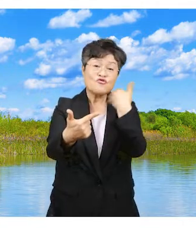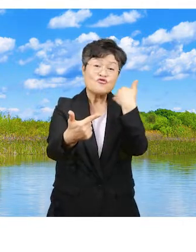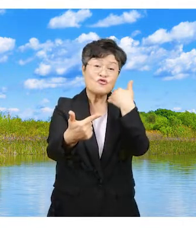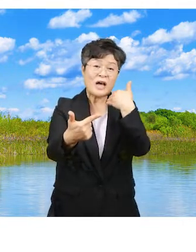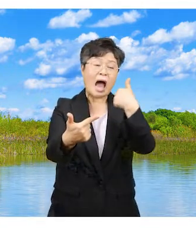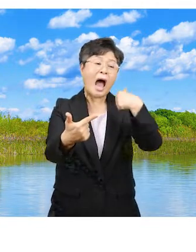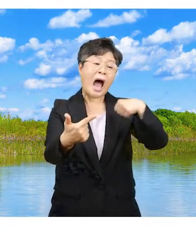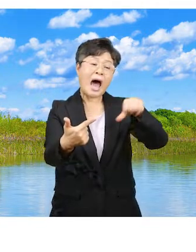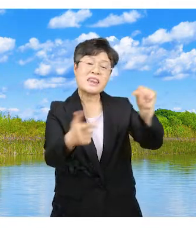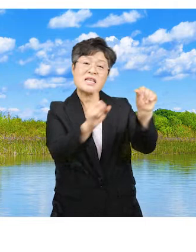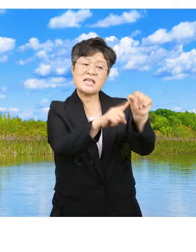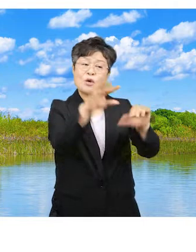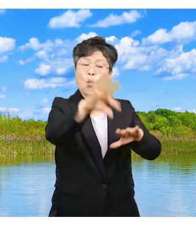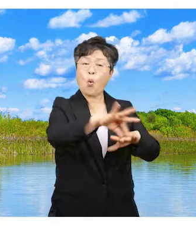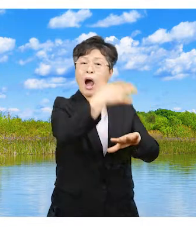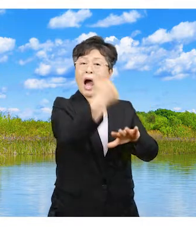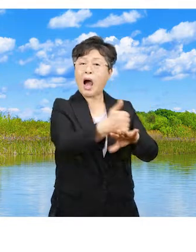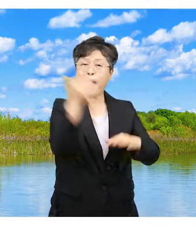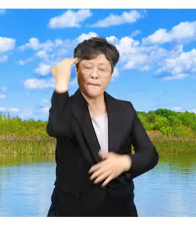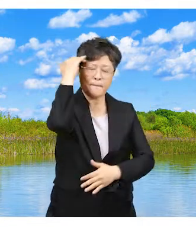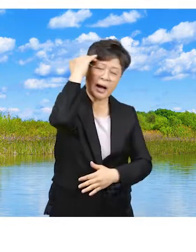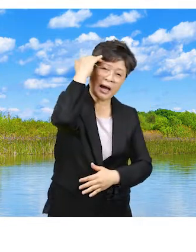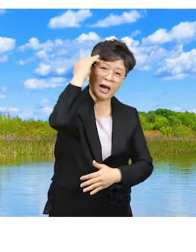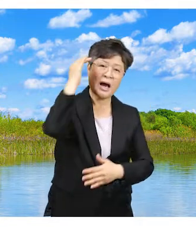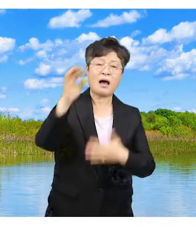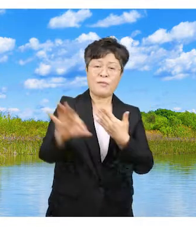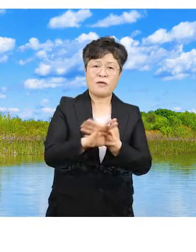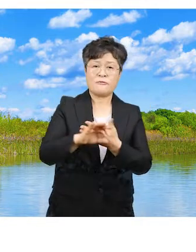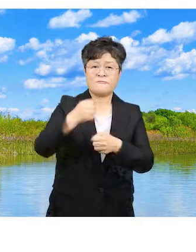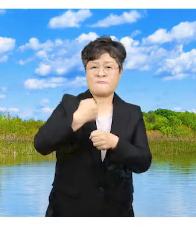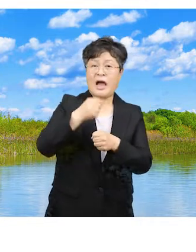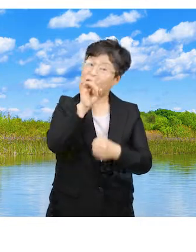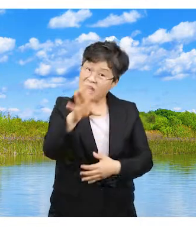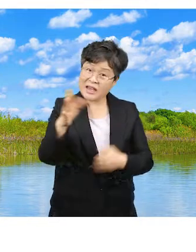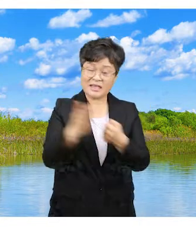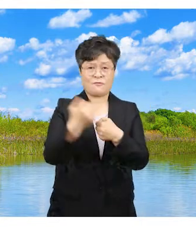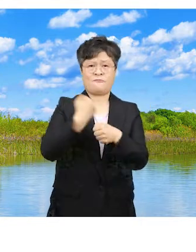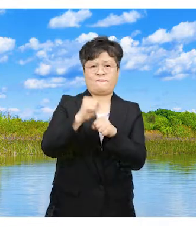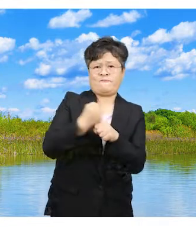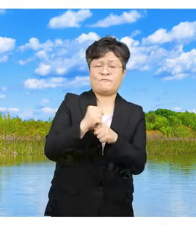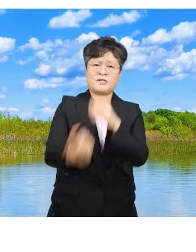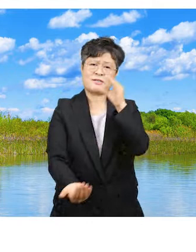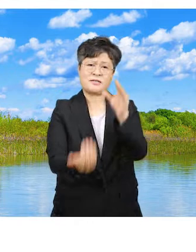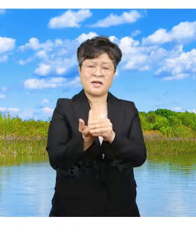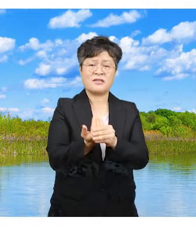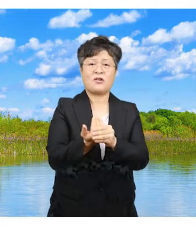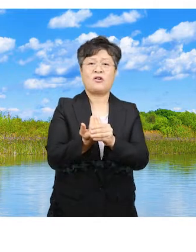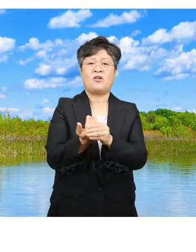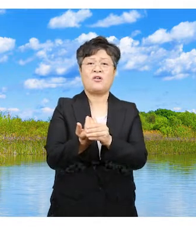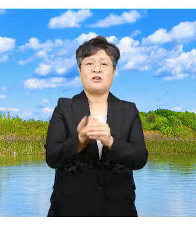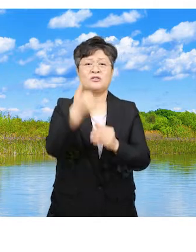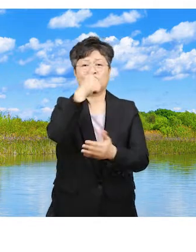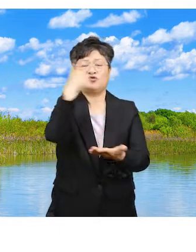되는데 아무런 걸림돌이 없게 하려고 일부러 조작사건을 만들어서